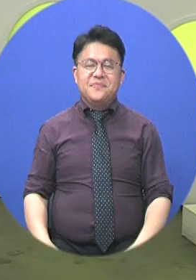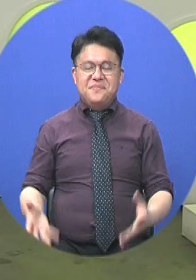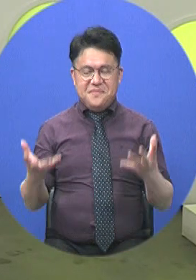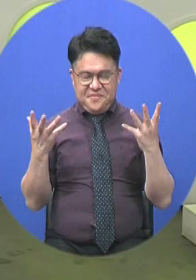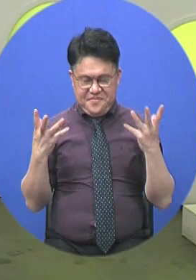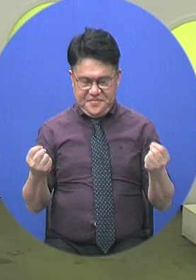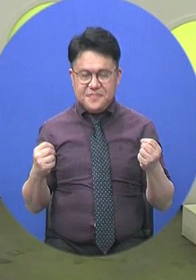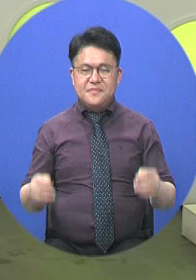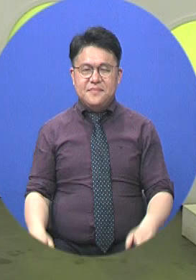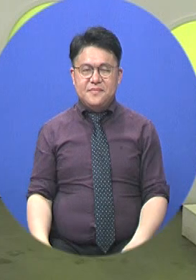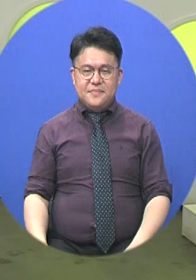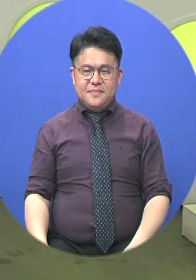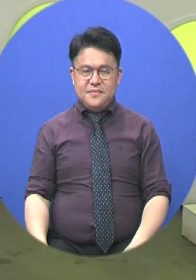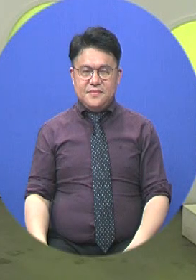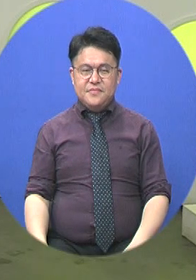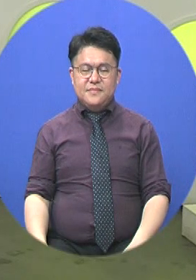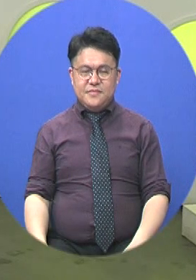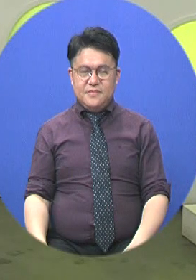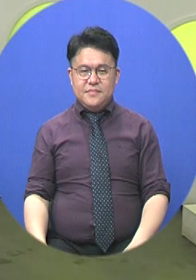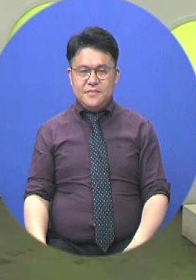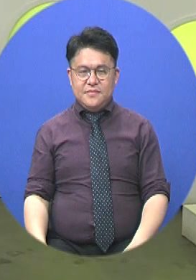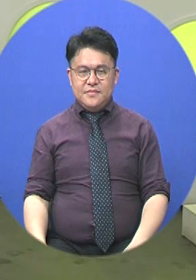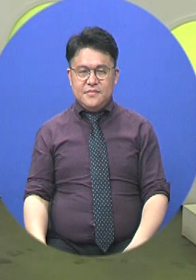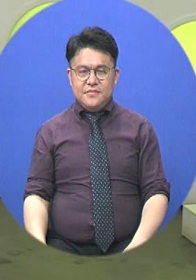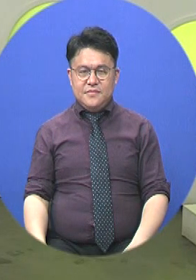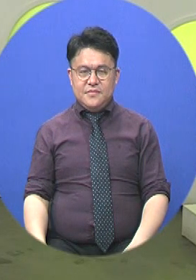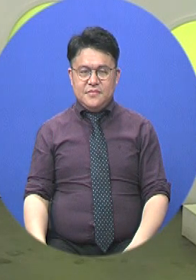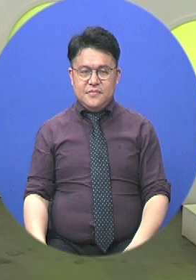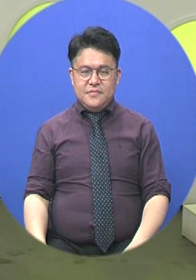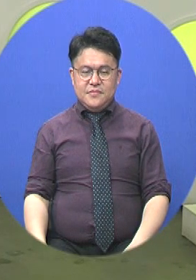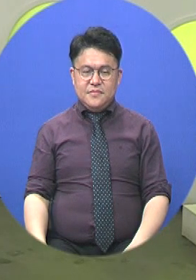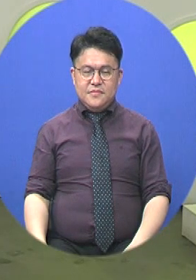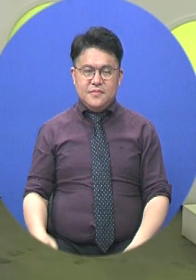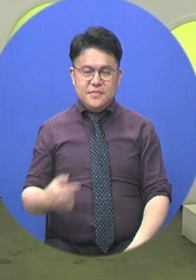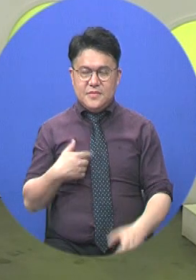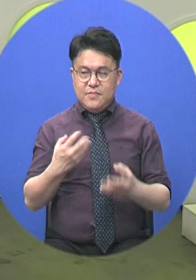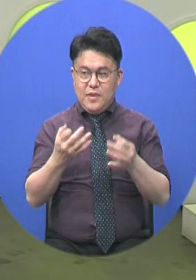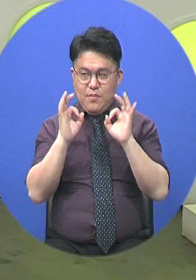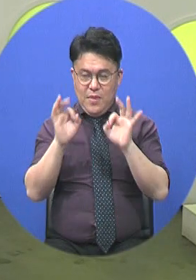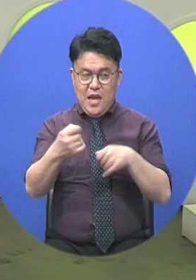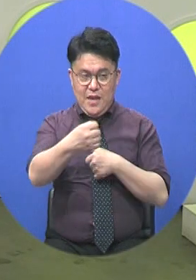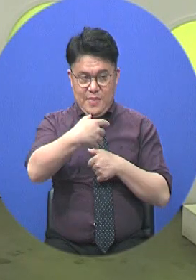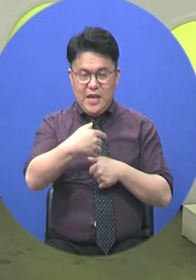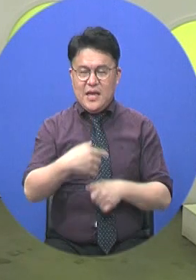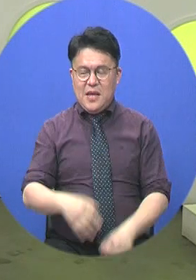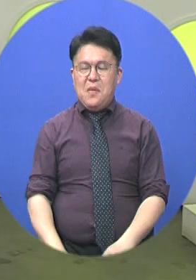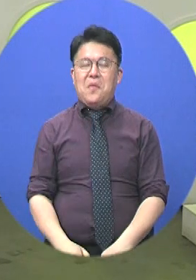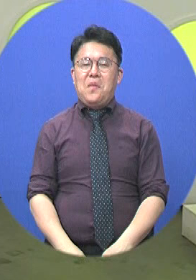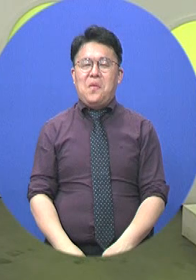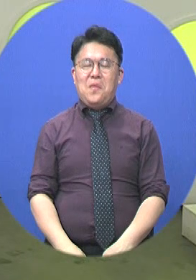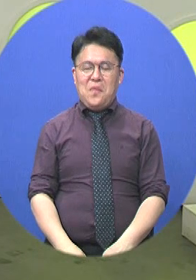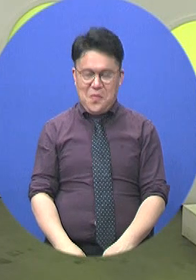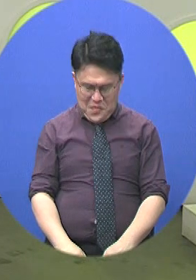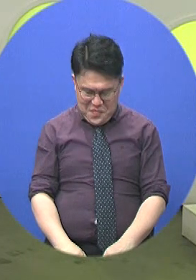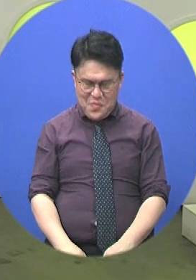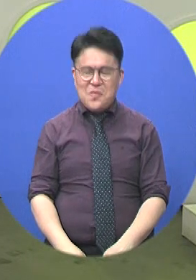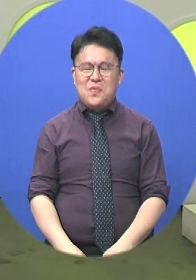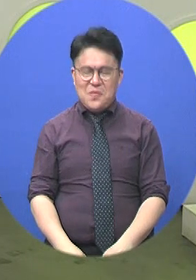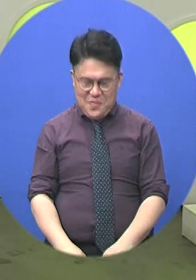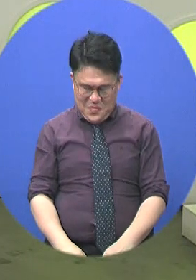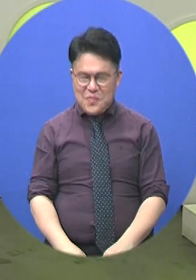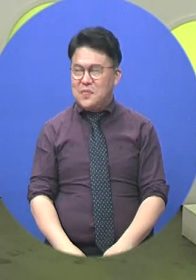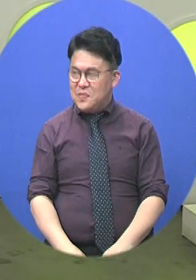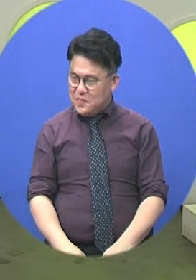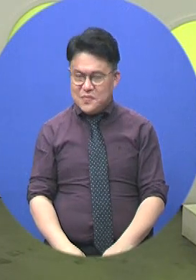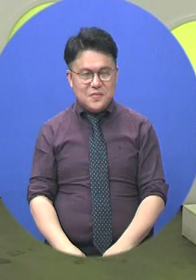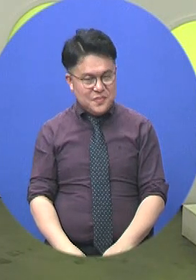많이 하고 예. 많이 시청을 하라고 내보고 그렇게 이야기했습니다. 이야,